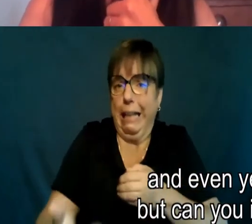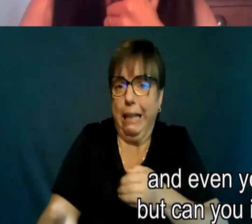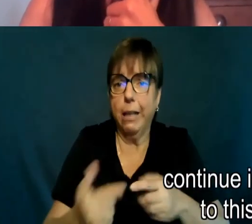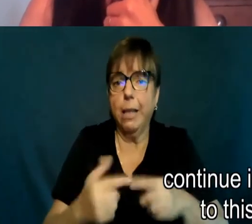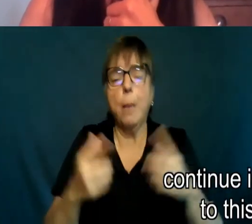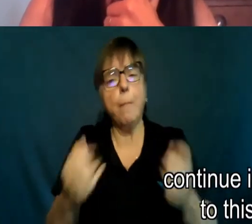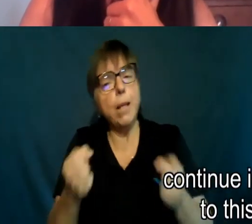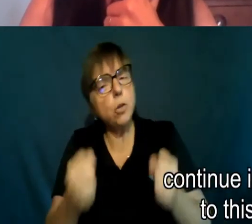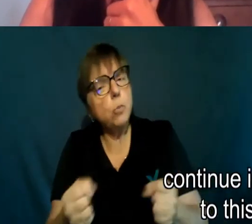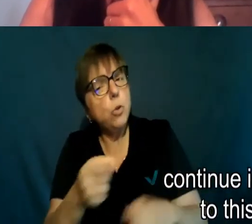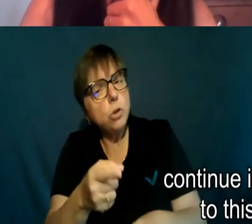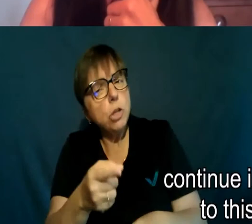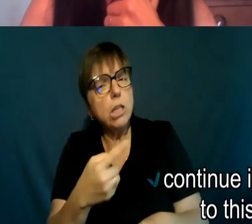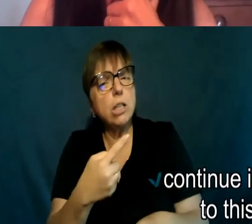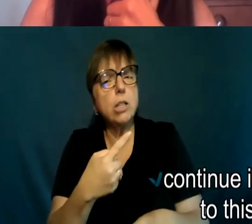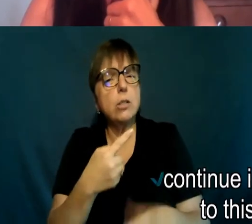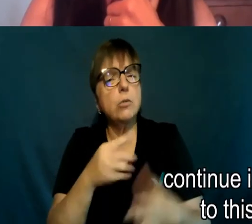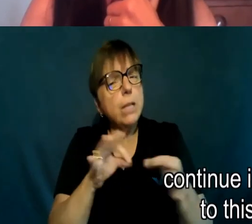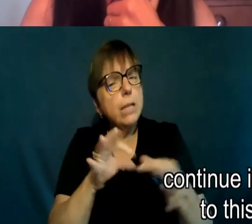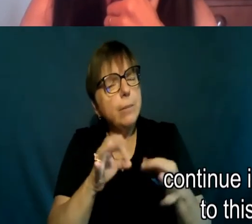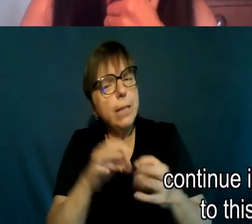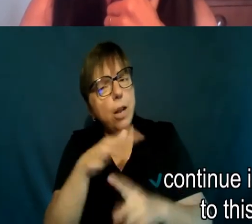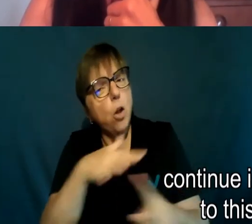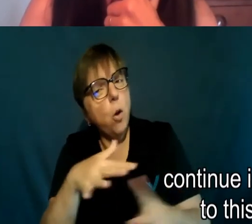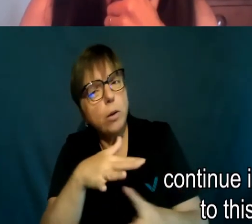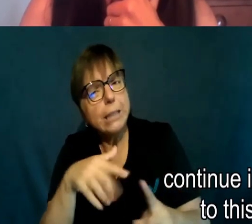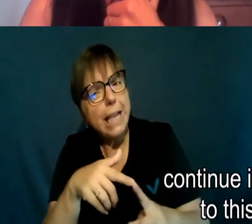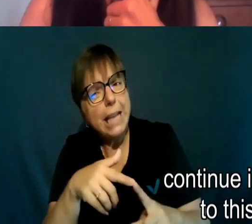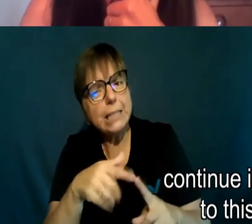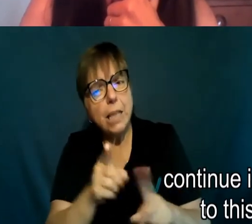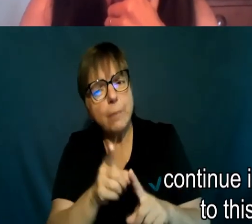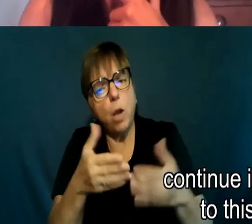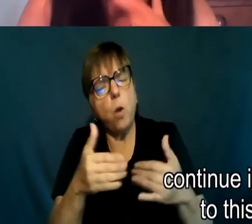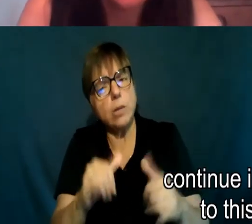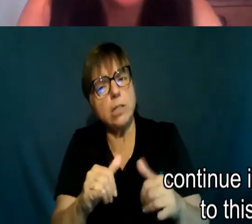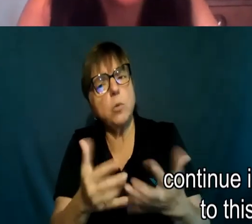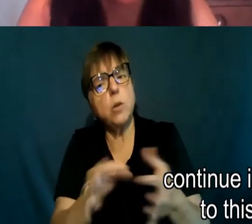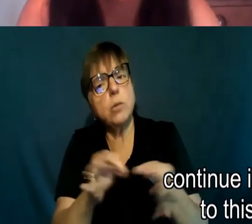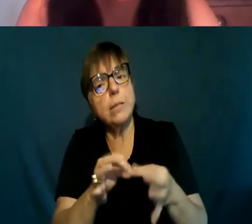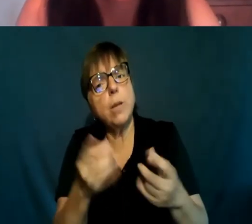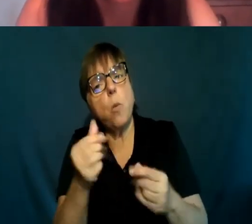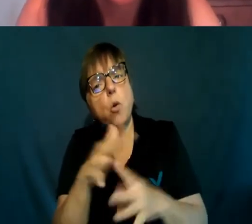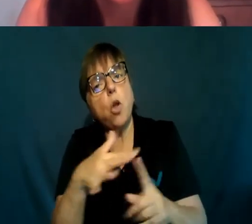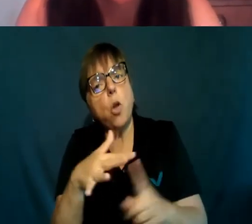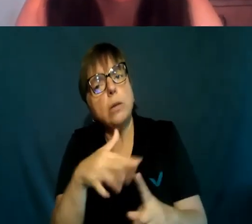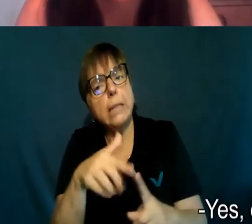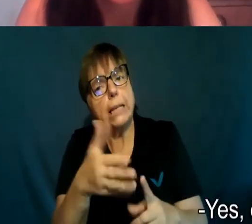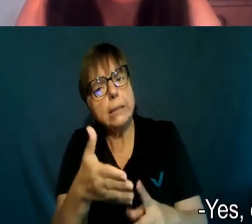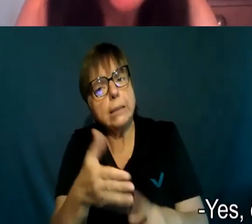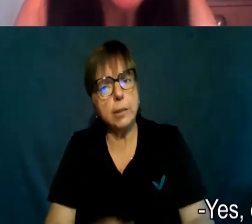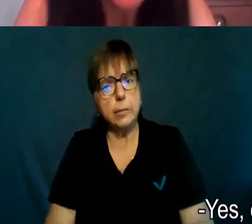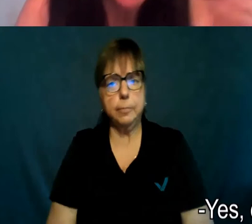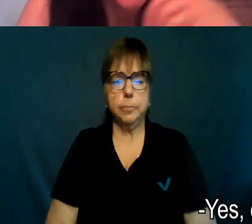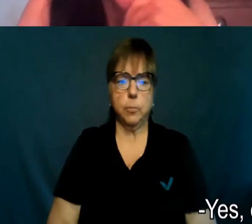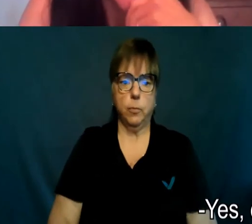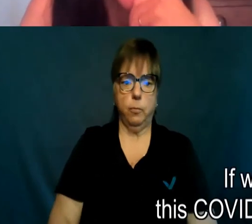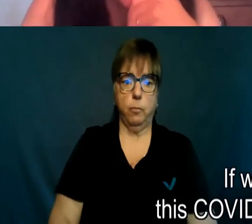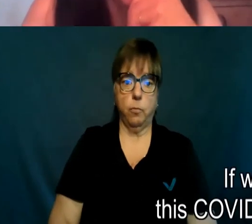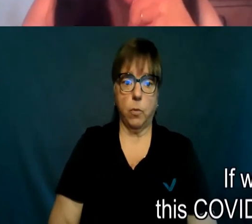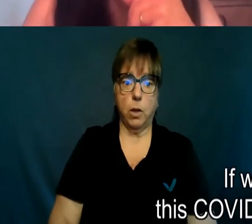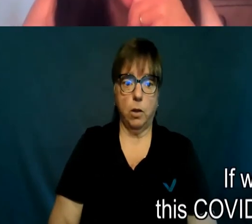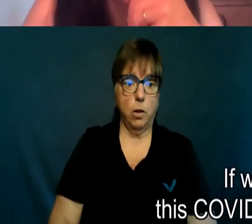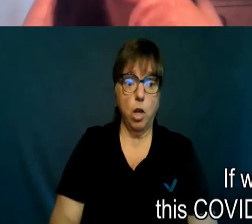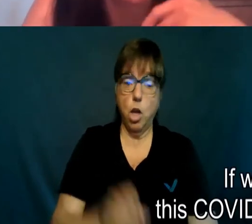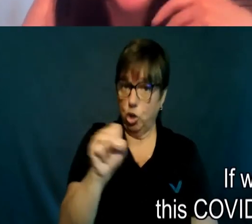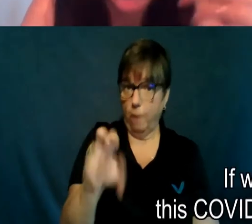introduire à ce contexte, continuer à nous introduire à ce contexte? Oui, bien entendu. En